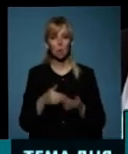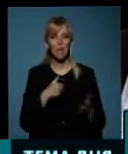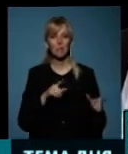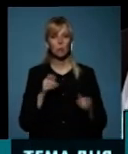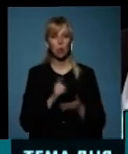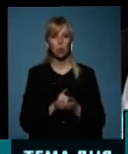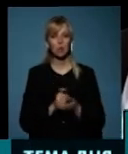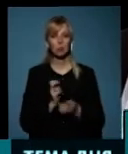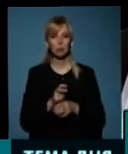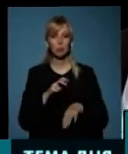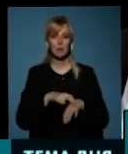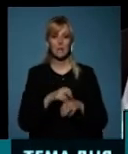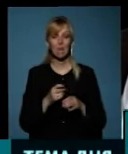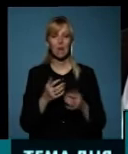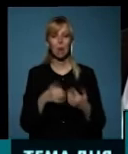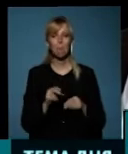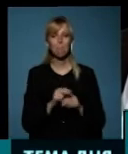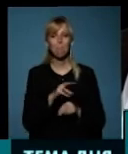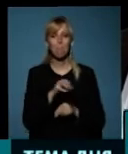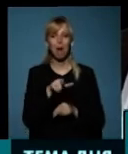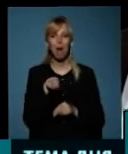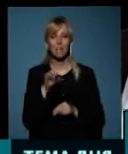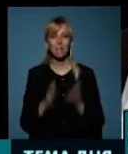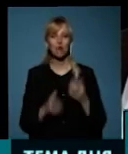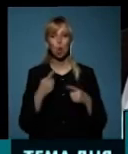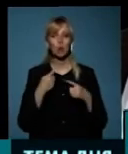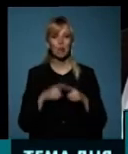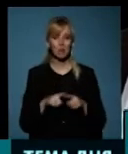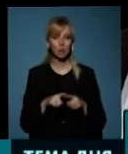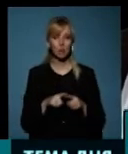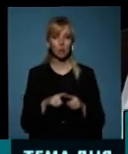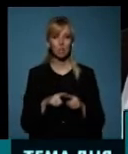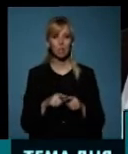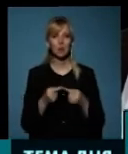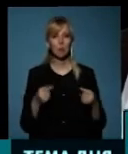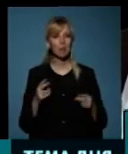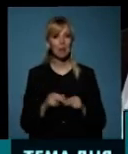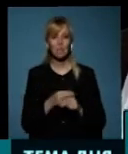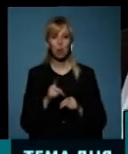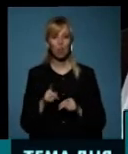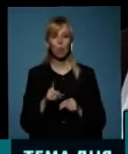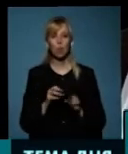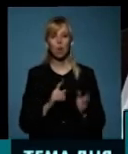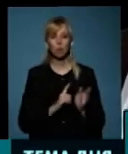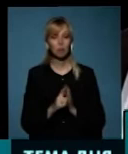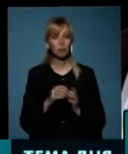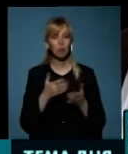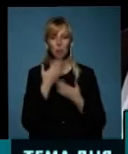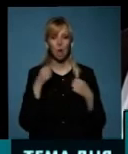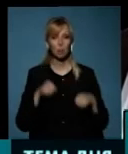пройти лікаря і механіка. Якщо технічний засіб несправний, його на лінію не мають